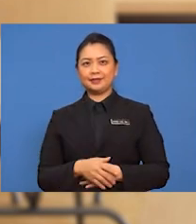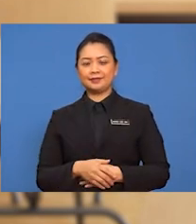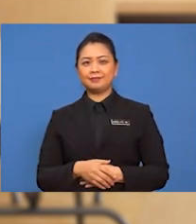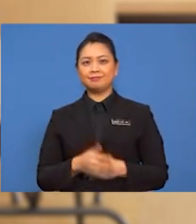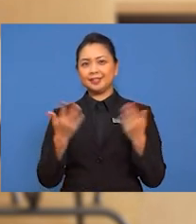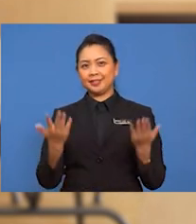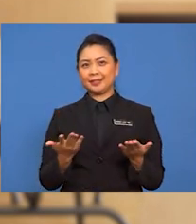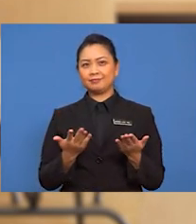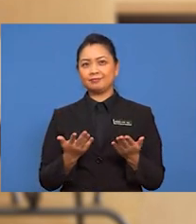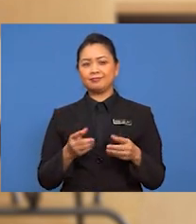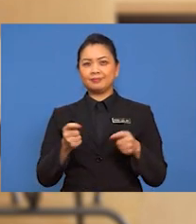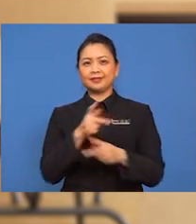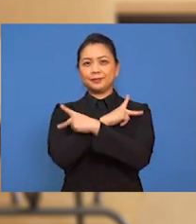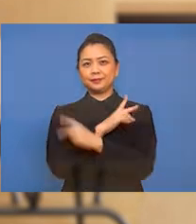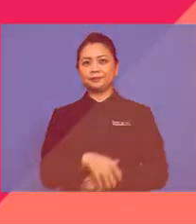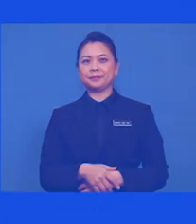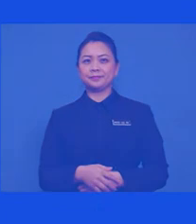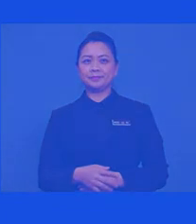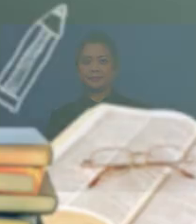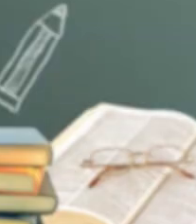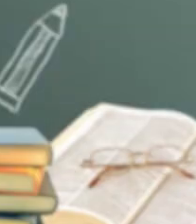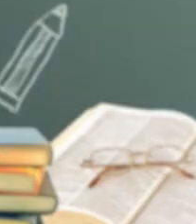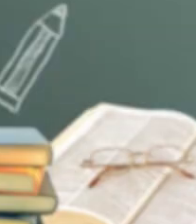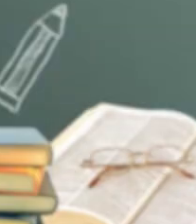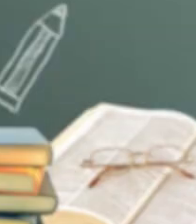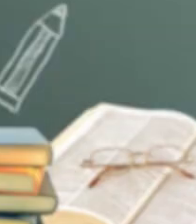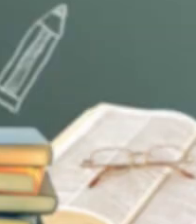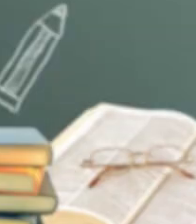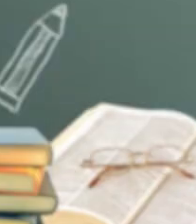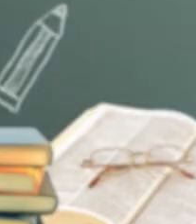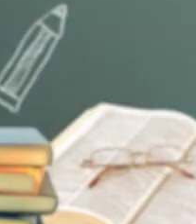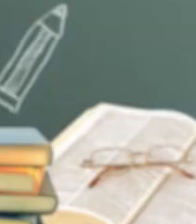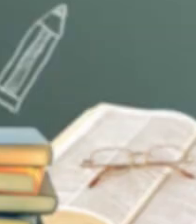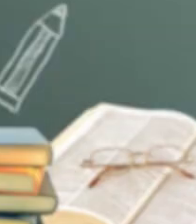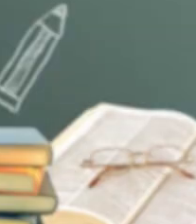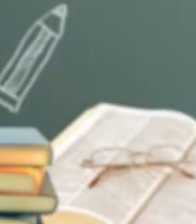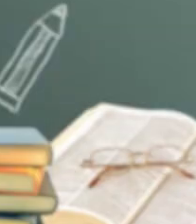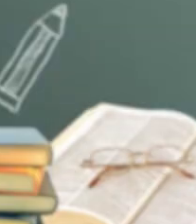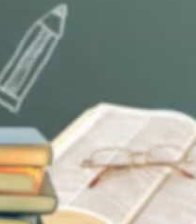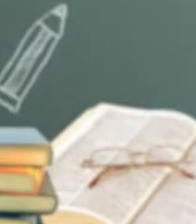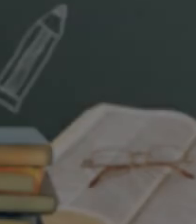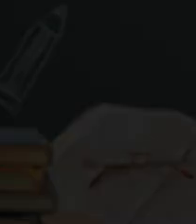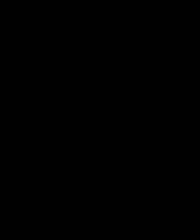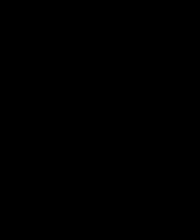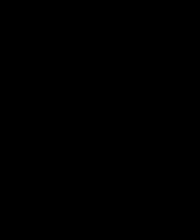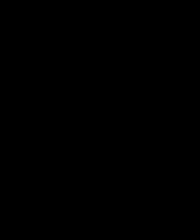Sekian Terima kasih Mata Bersungguh-sungguh-sungguh Bersungguh-sungguh Bersungguh-sungguh Terima kasih